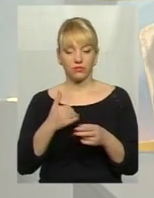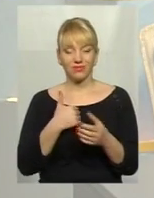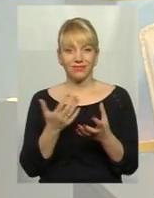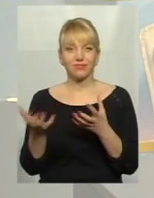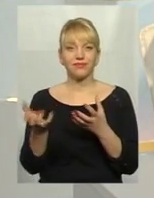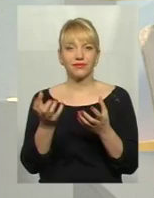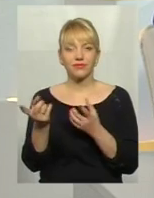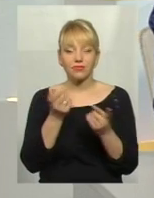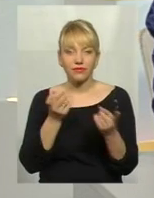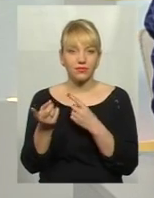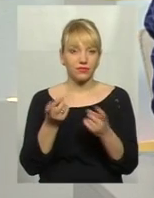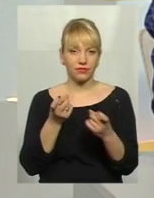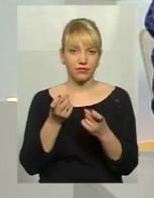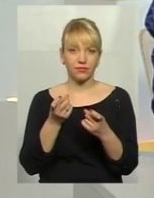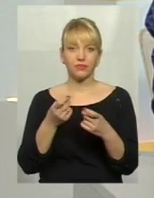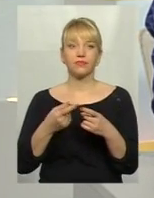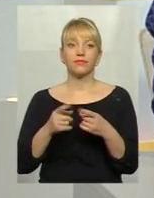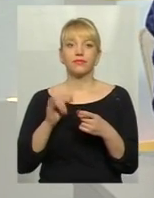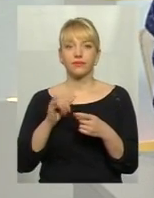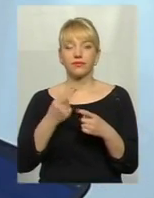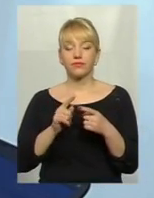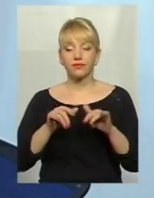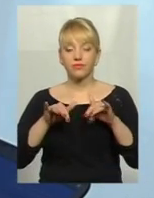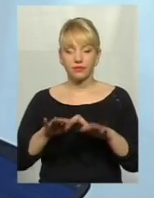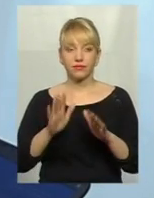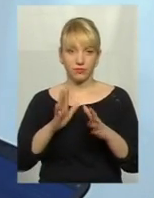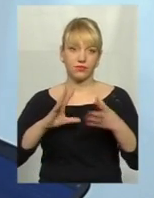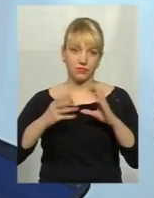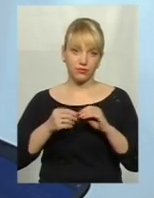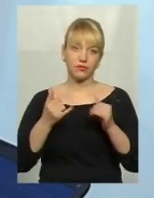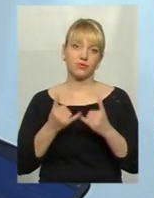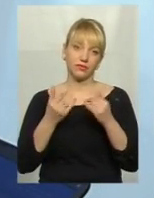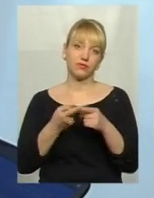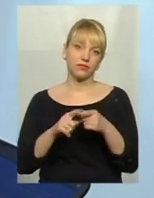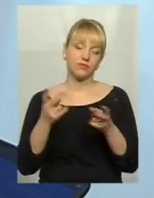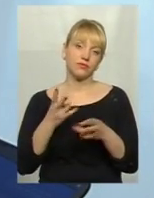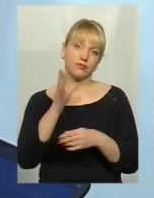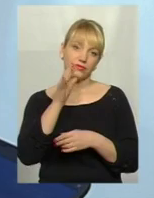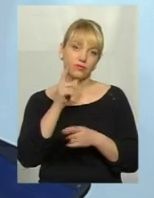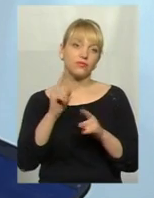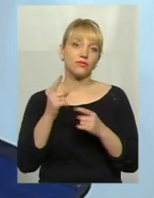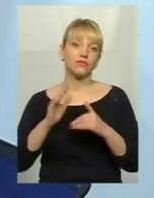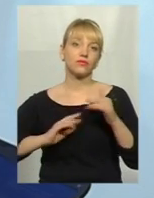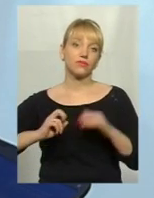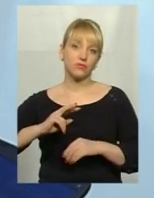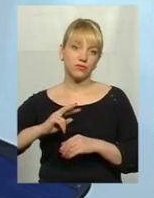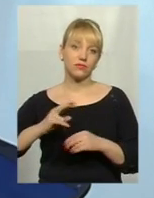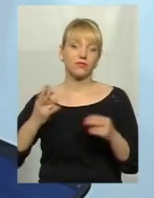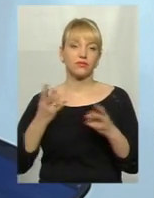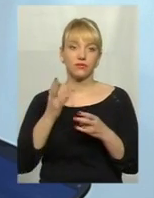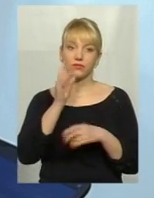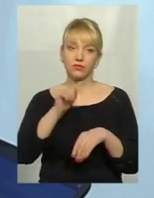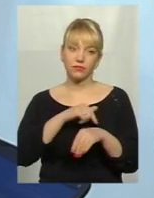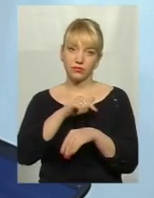долучити і в цей процес і буде результатив. Ну, для цього треба теж часу, тому що професійність треба з